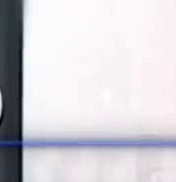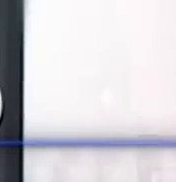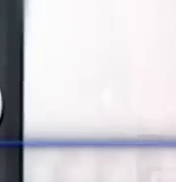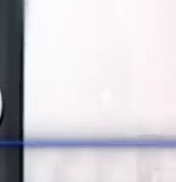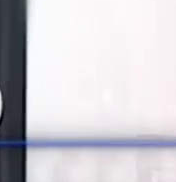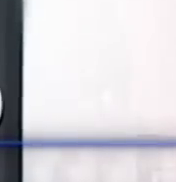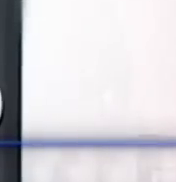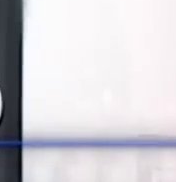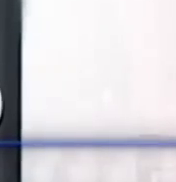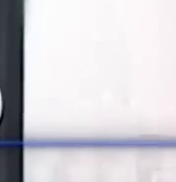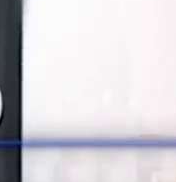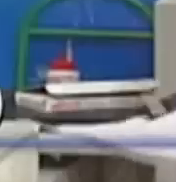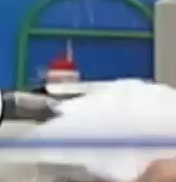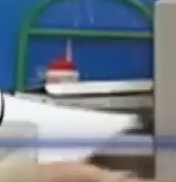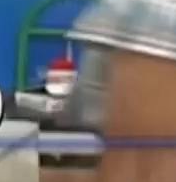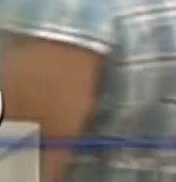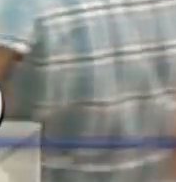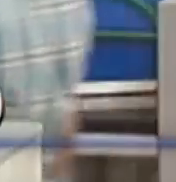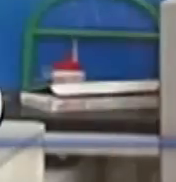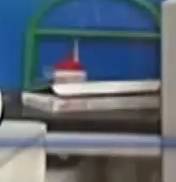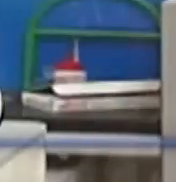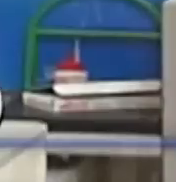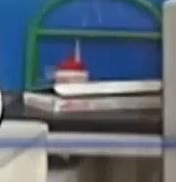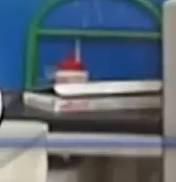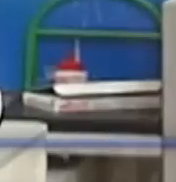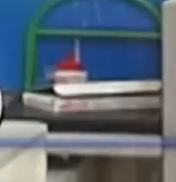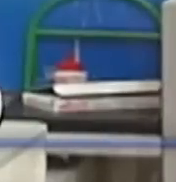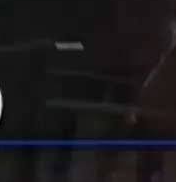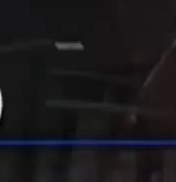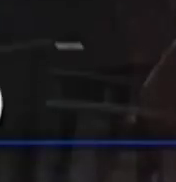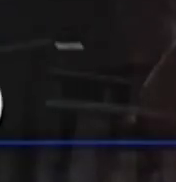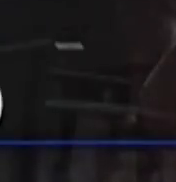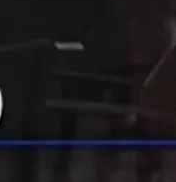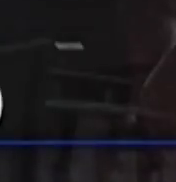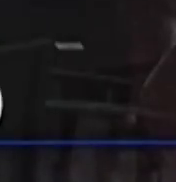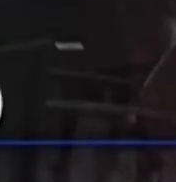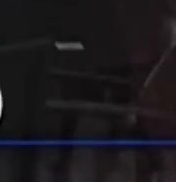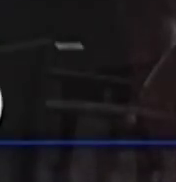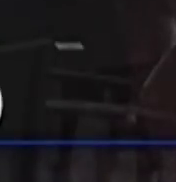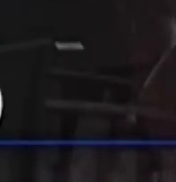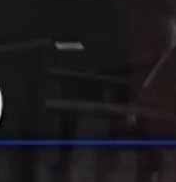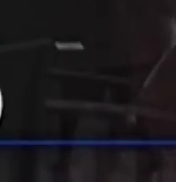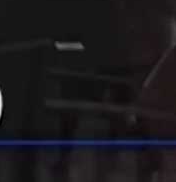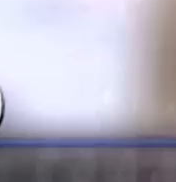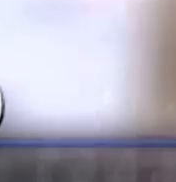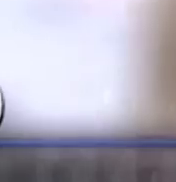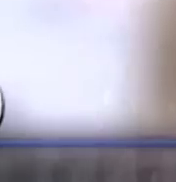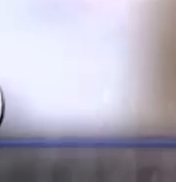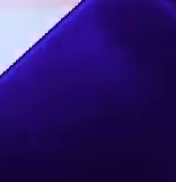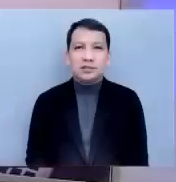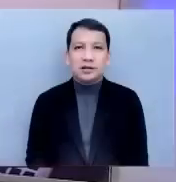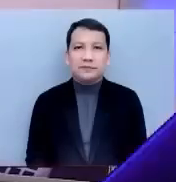At pagmamarites, pati pananakot ng boss sa mga empleyado, gustong ipagbawal sa mga opisina.